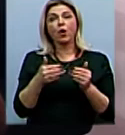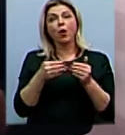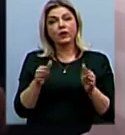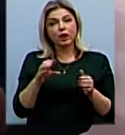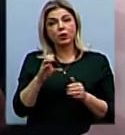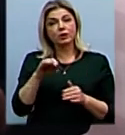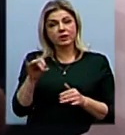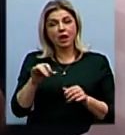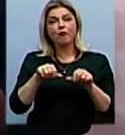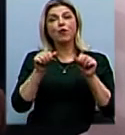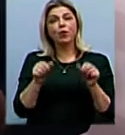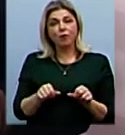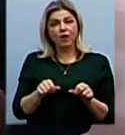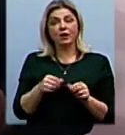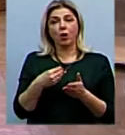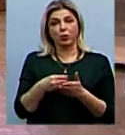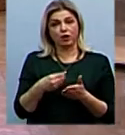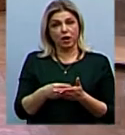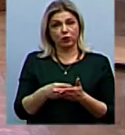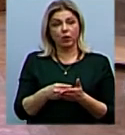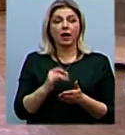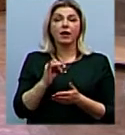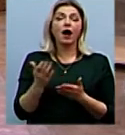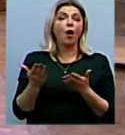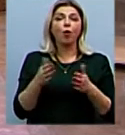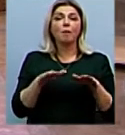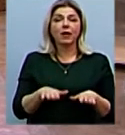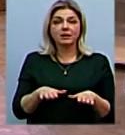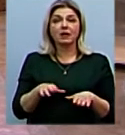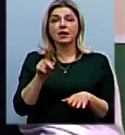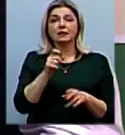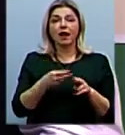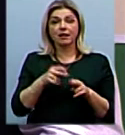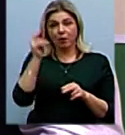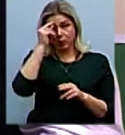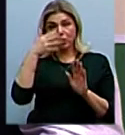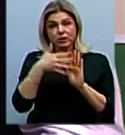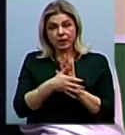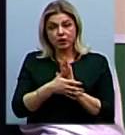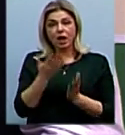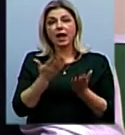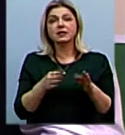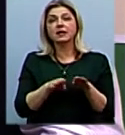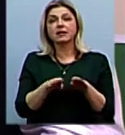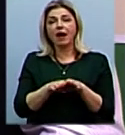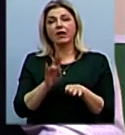відкритості, формування бюджетного процесу, і на якому місці за цим дослідженням, ну, якщо порівняти, скажімо, Миколаїв з іншими містами, хоча б